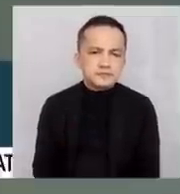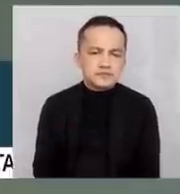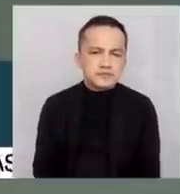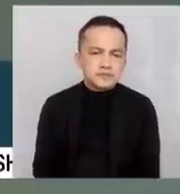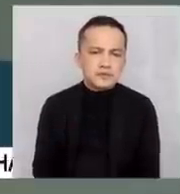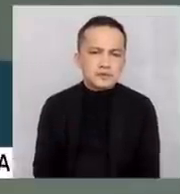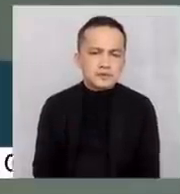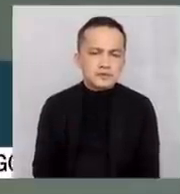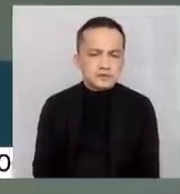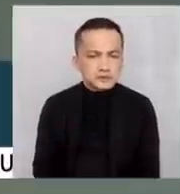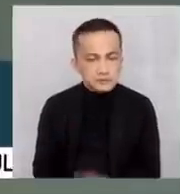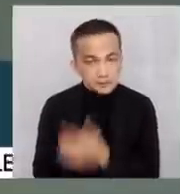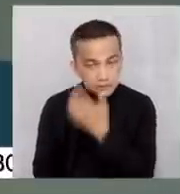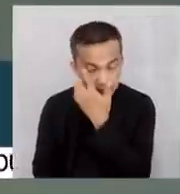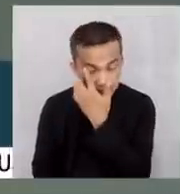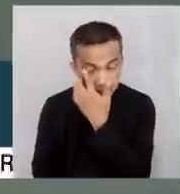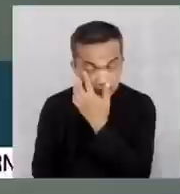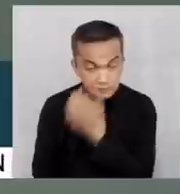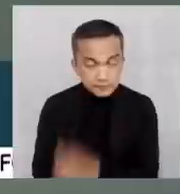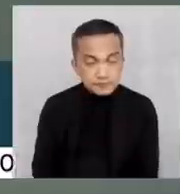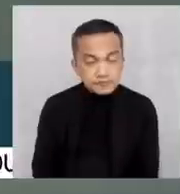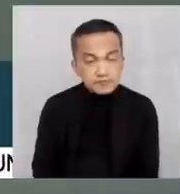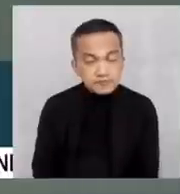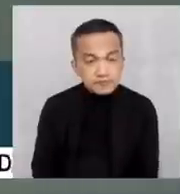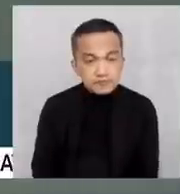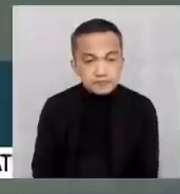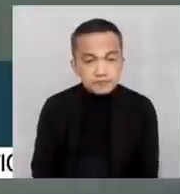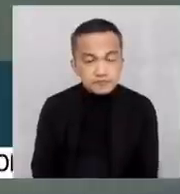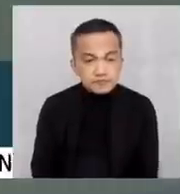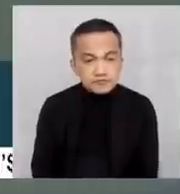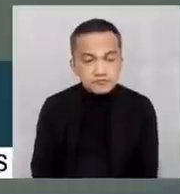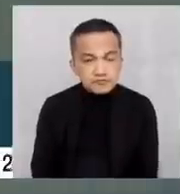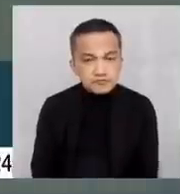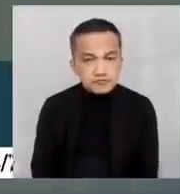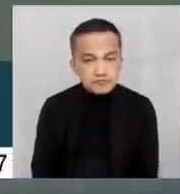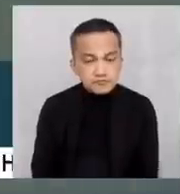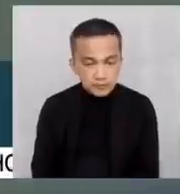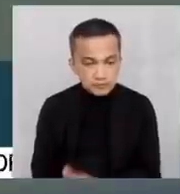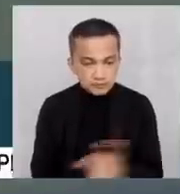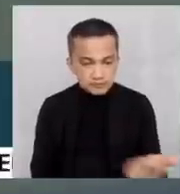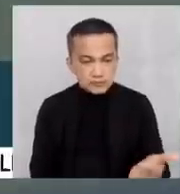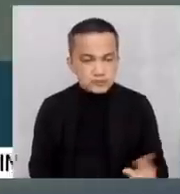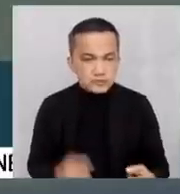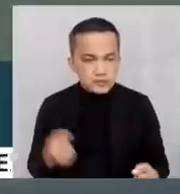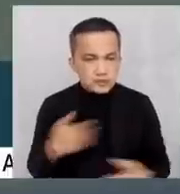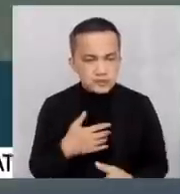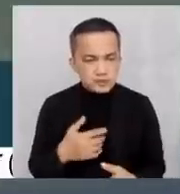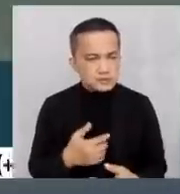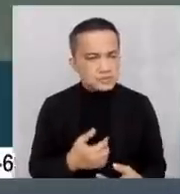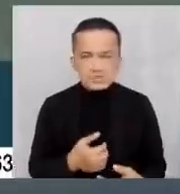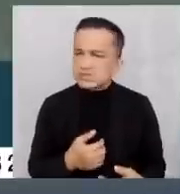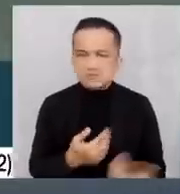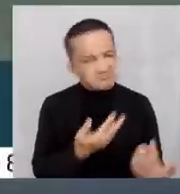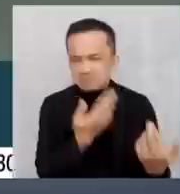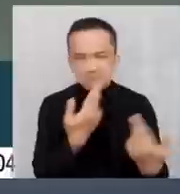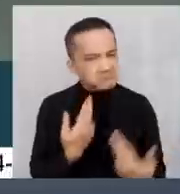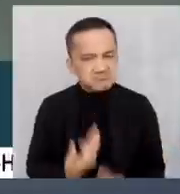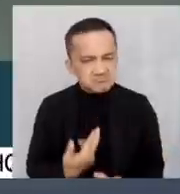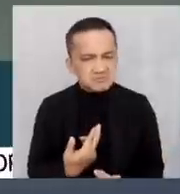So, kinakatakot natin dito, no? So, syempre, yung pag-disrespect na nung ating, yung binabanggit